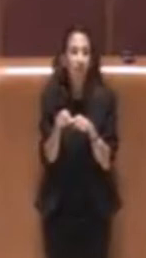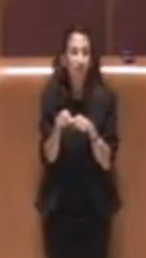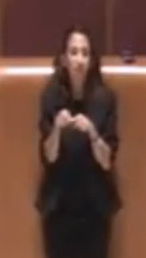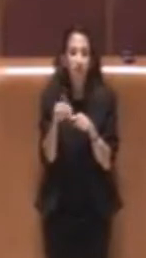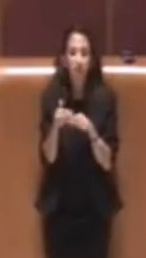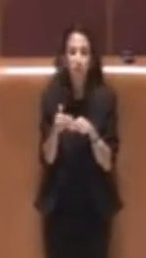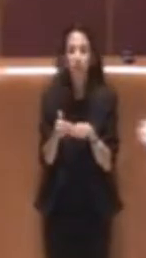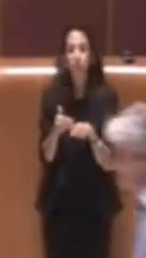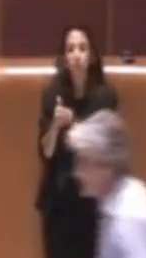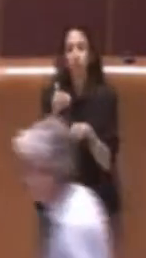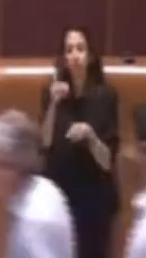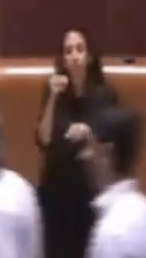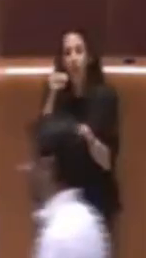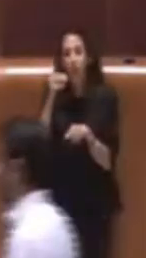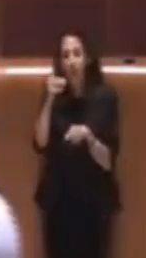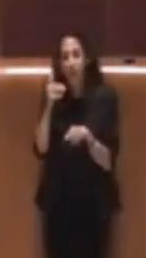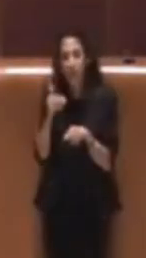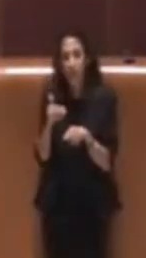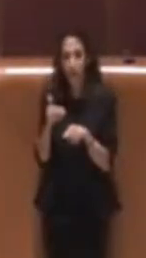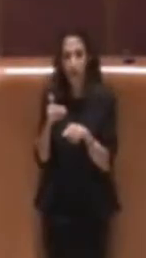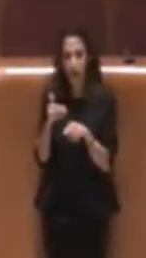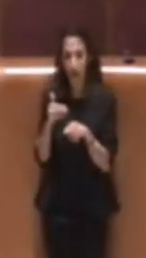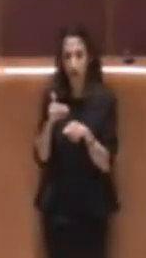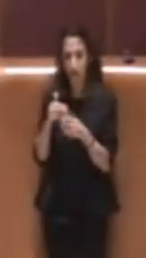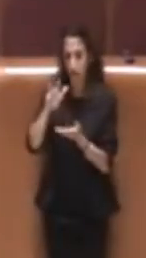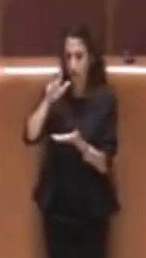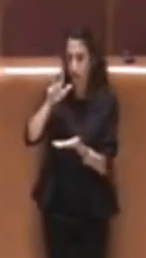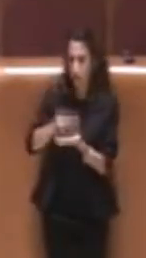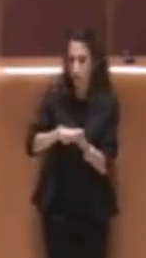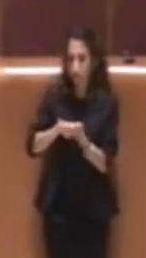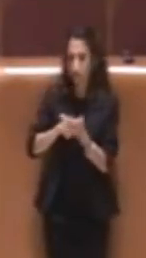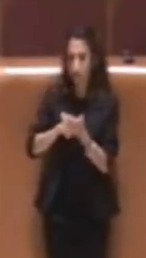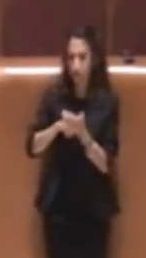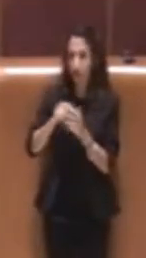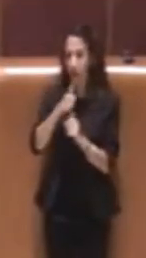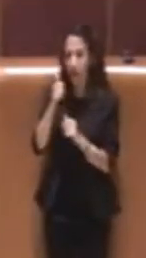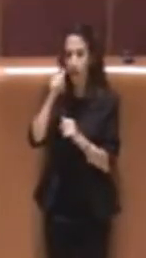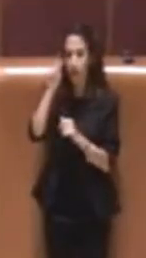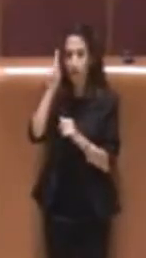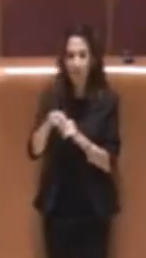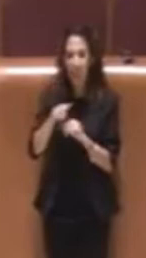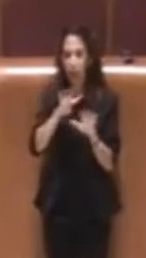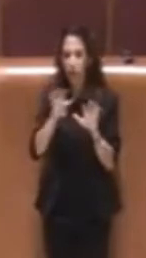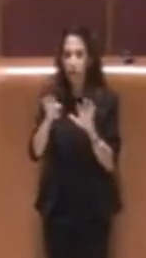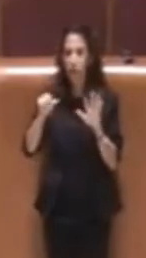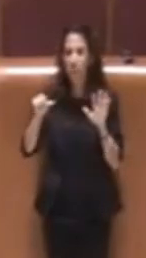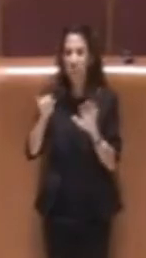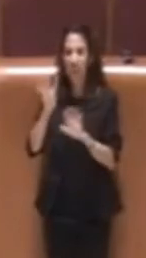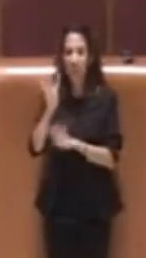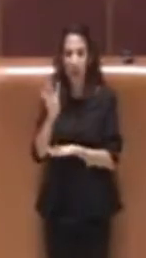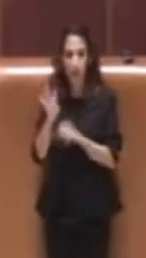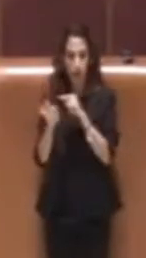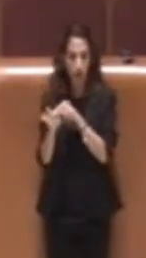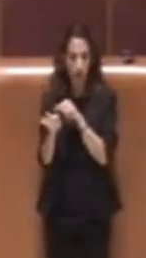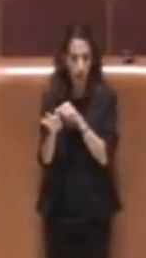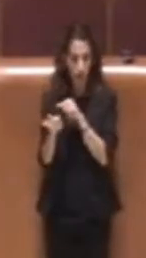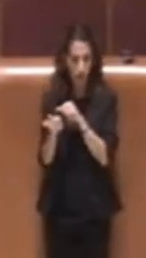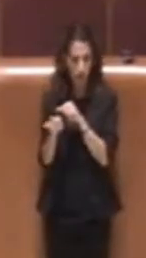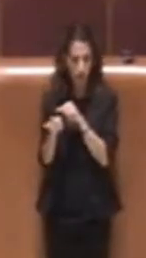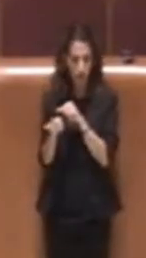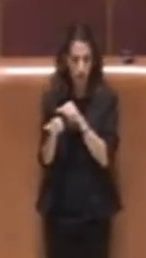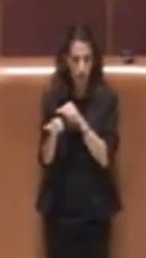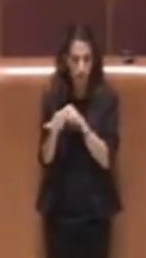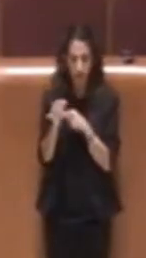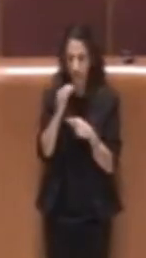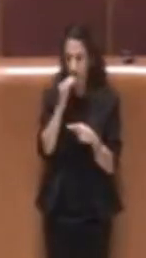prima dell'adozione e approvazione del piano regolatore del 64, del 1964. Quindi